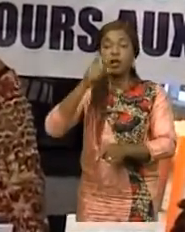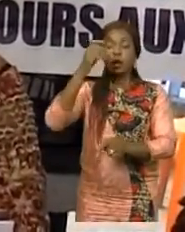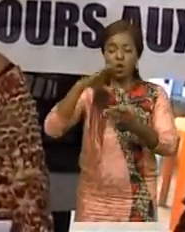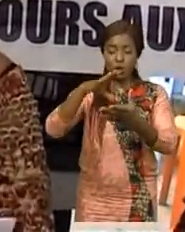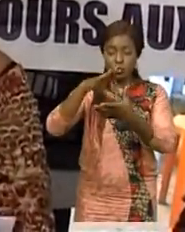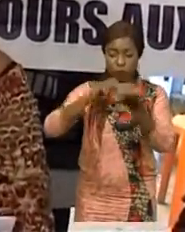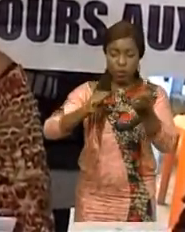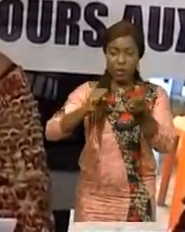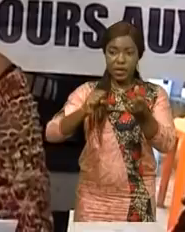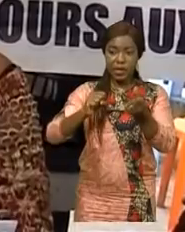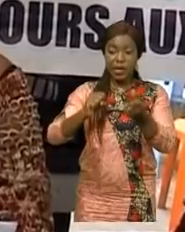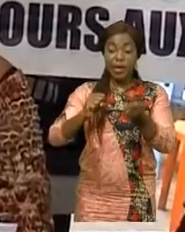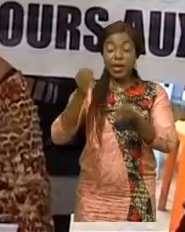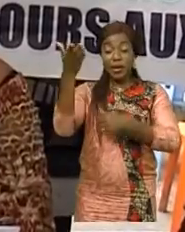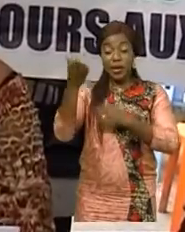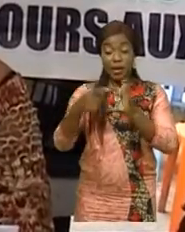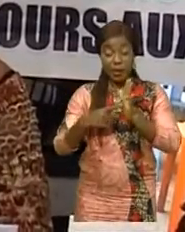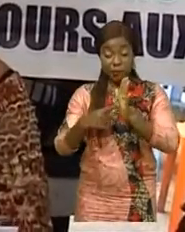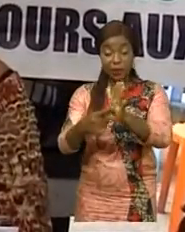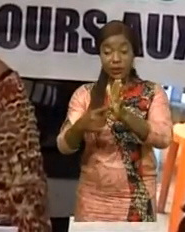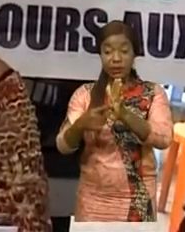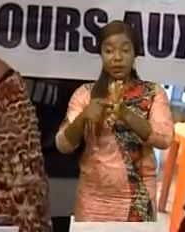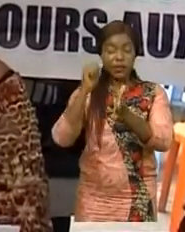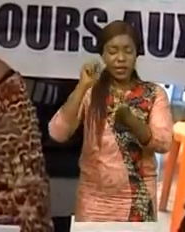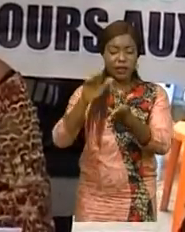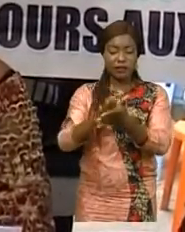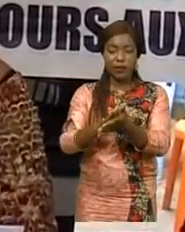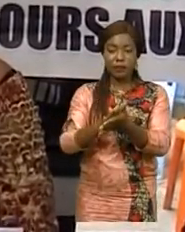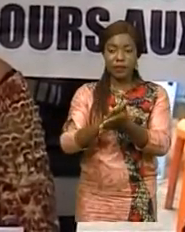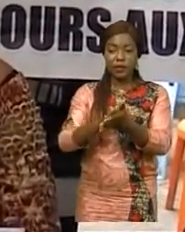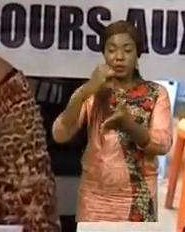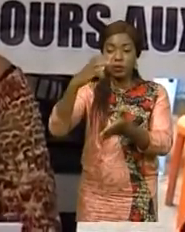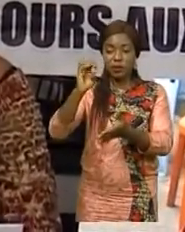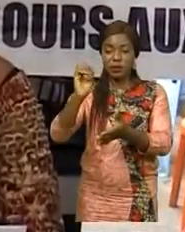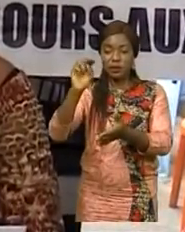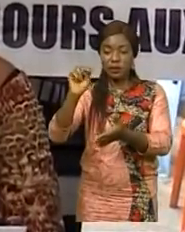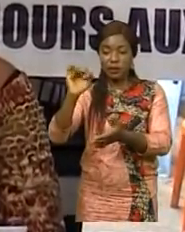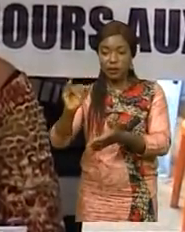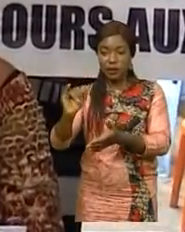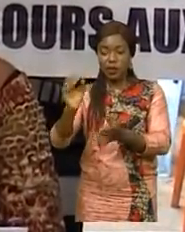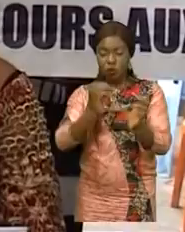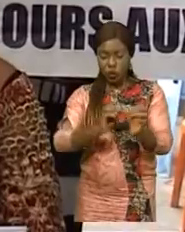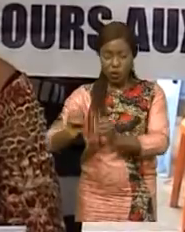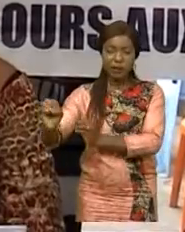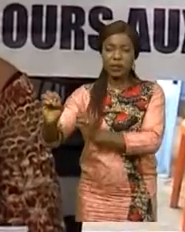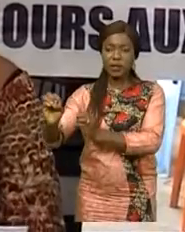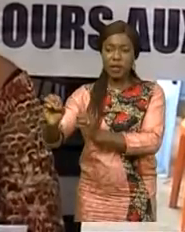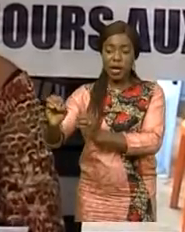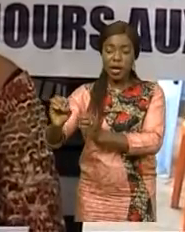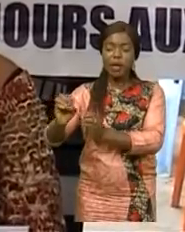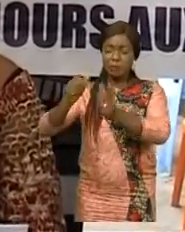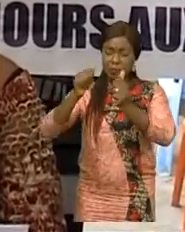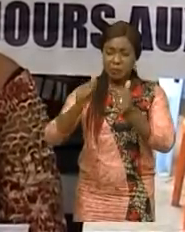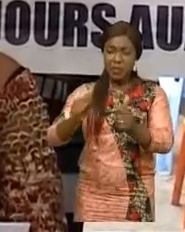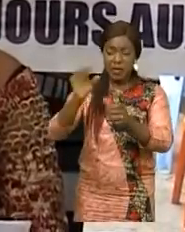la présence de la femme à la tête de la ceni et des rares à organiser autre malheur les élections en rdc et à